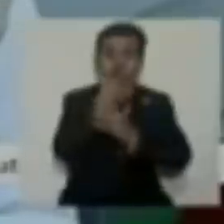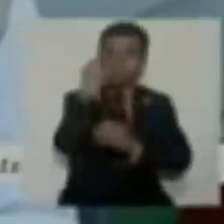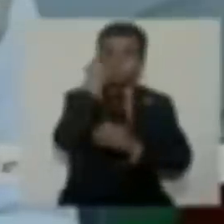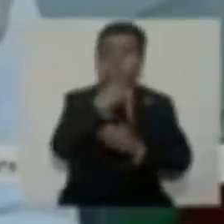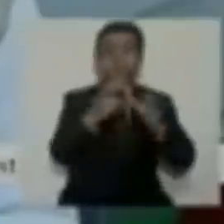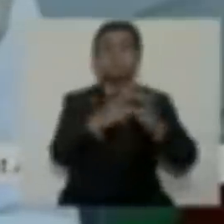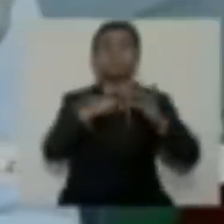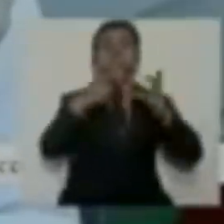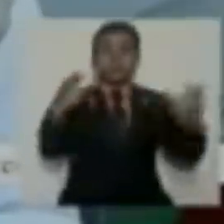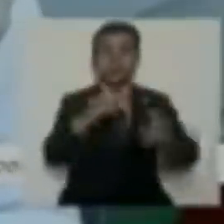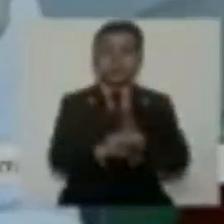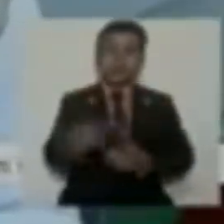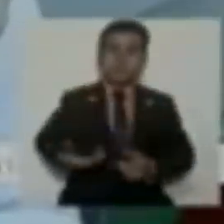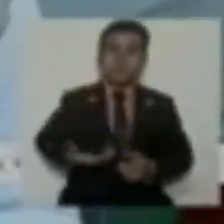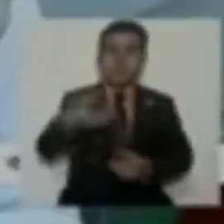শতকরা